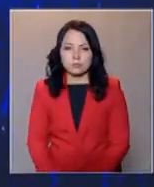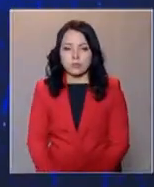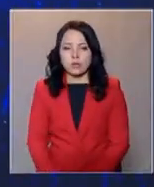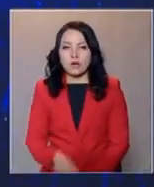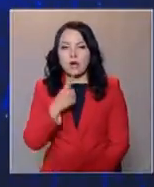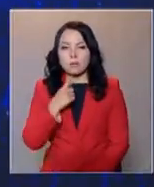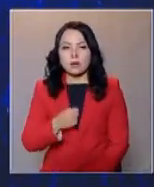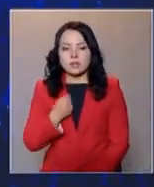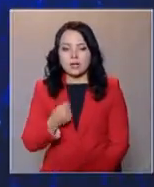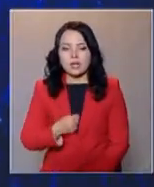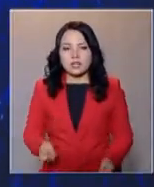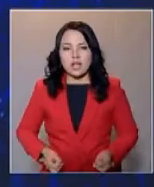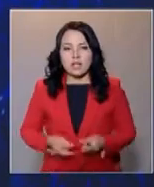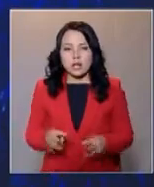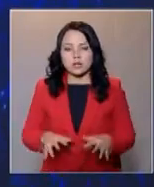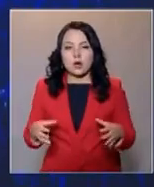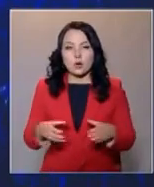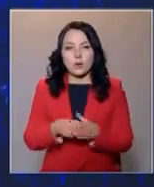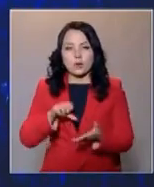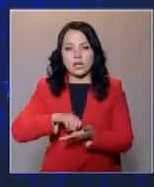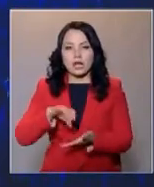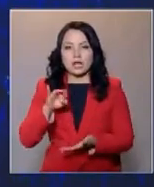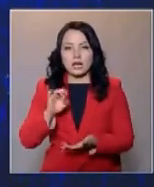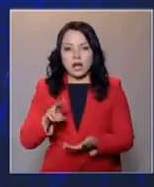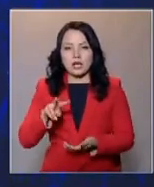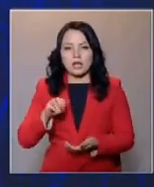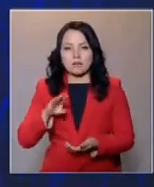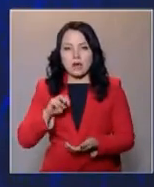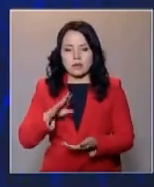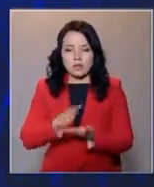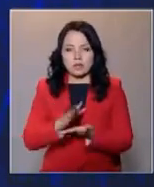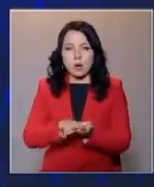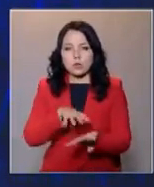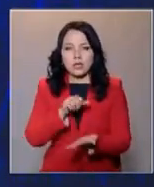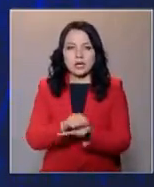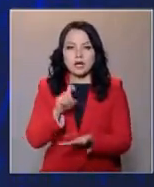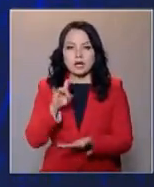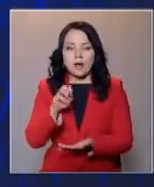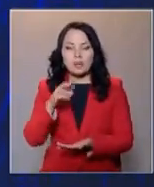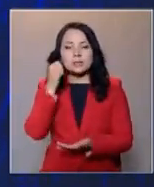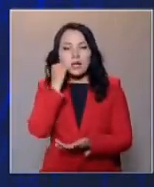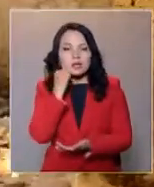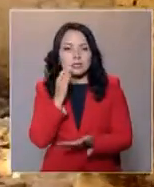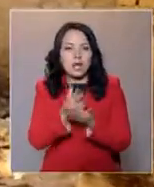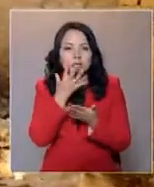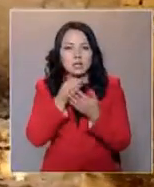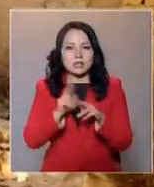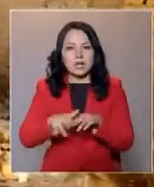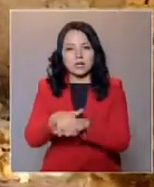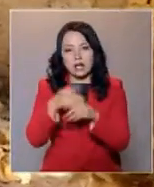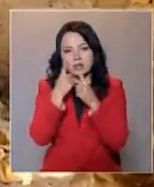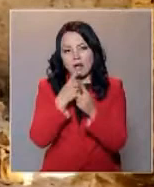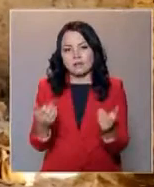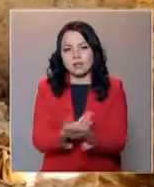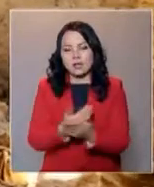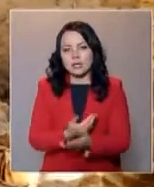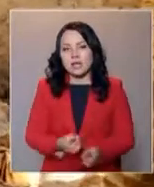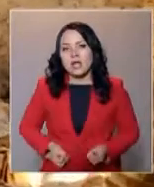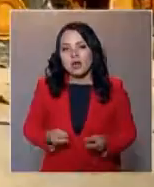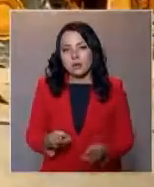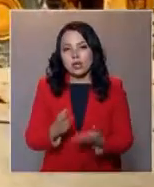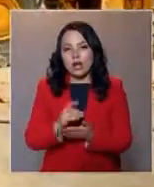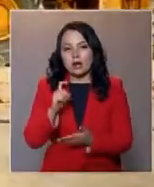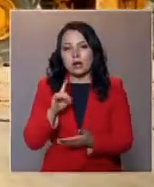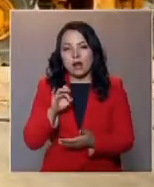Боевики террористической группировки Ирака и Леванта продолжают уничтожать древние храмы. По сообщениям информагентств, экстремисты взорвали